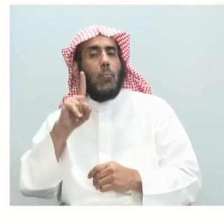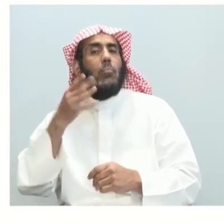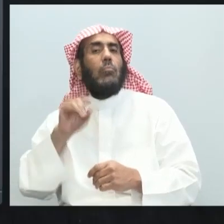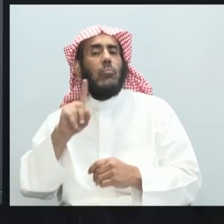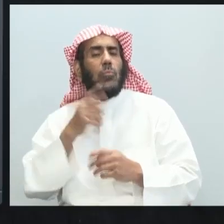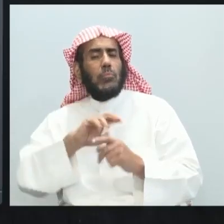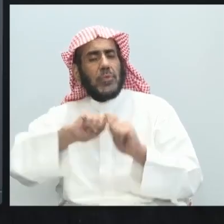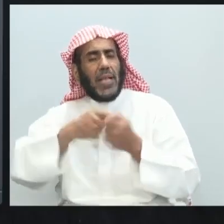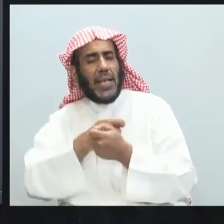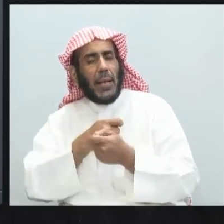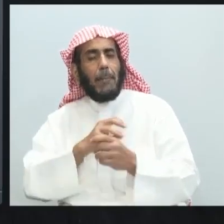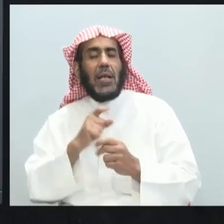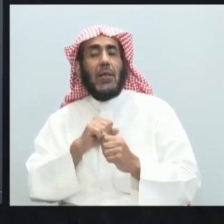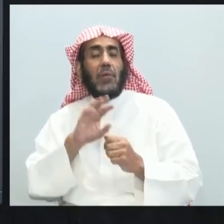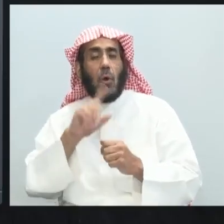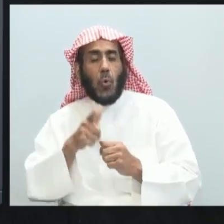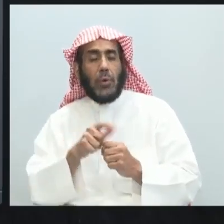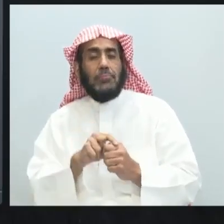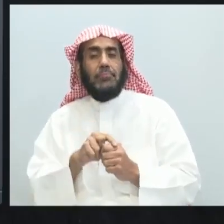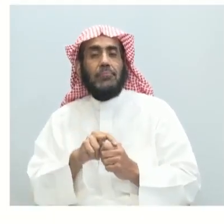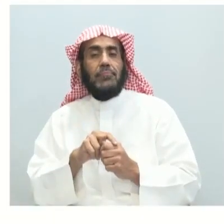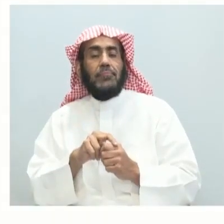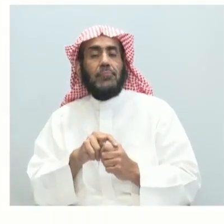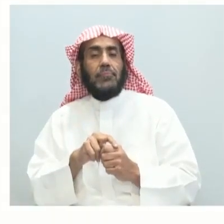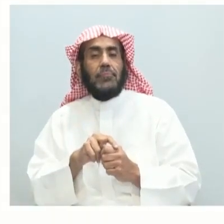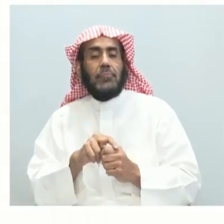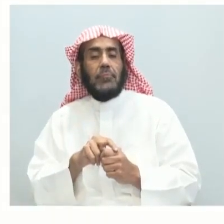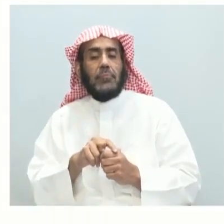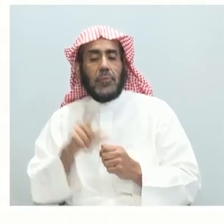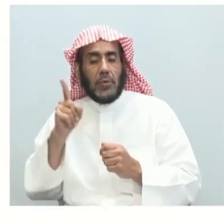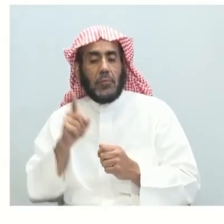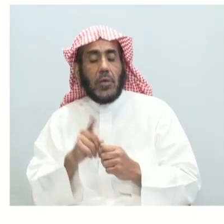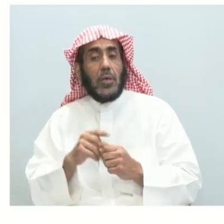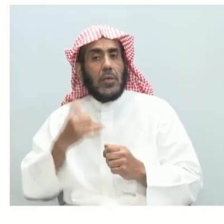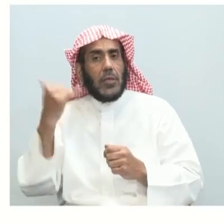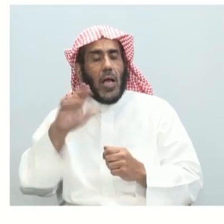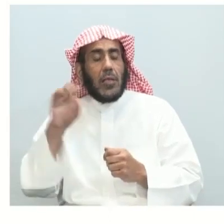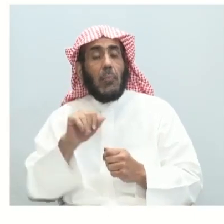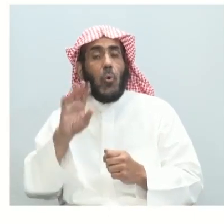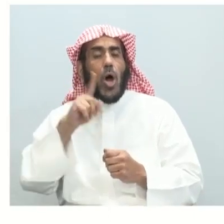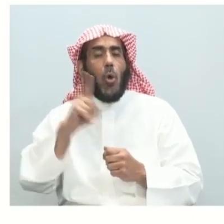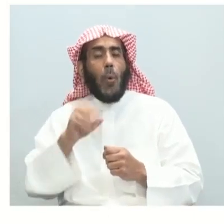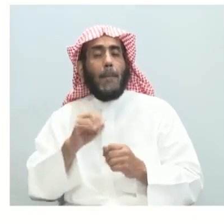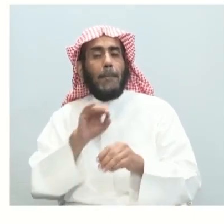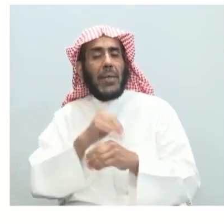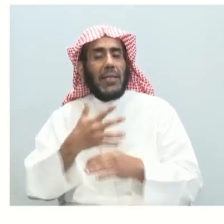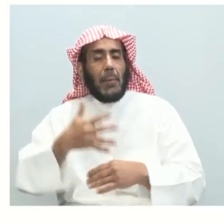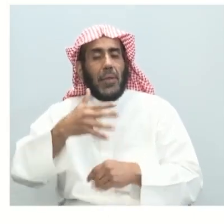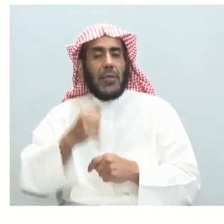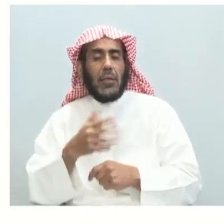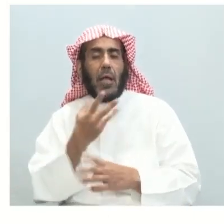اذا نقوم بتغيير ما يلزم فنقول سنتم تهتم الام بتربيه